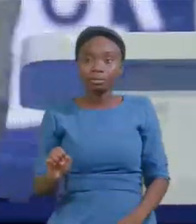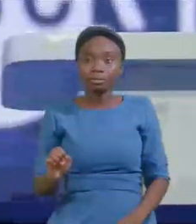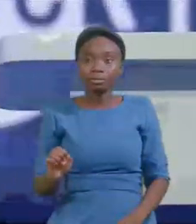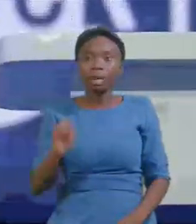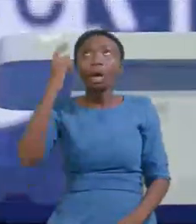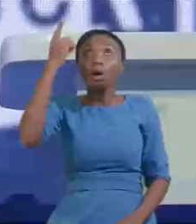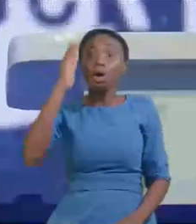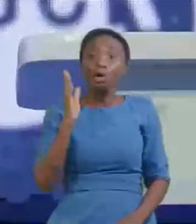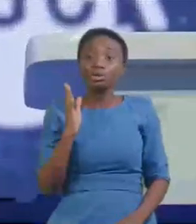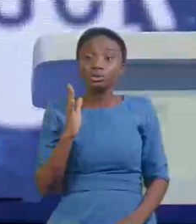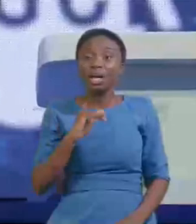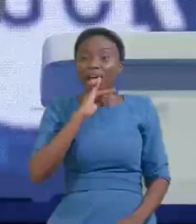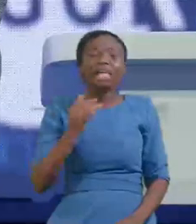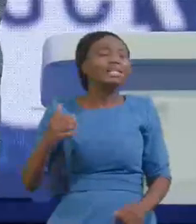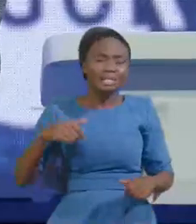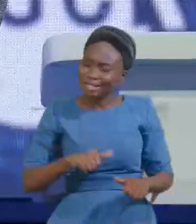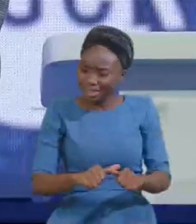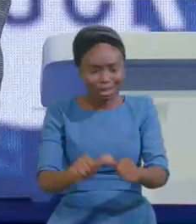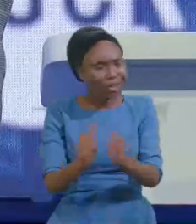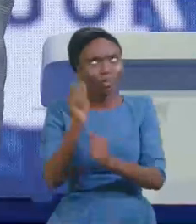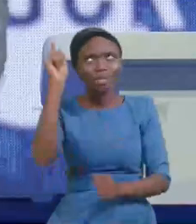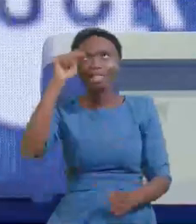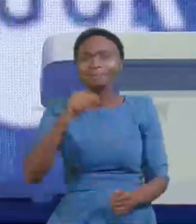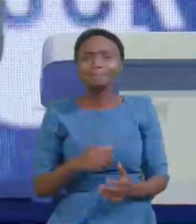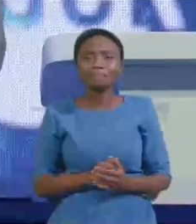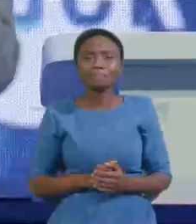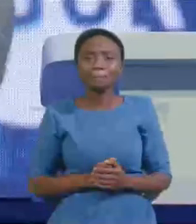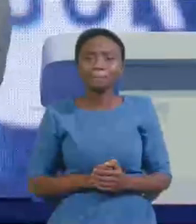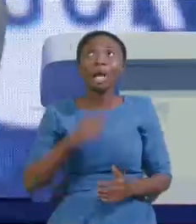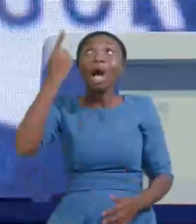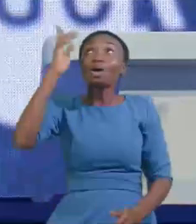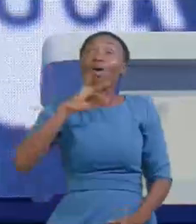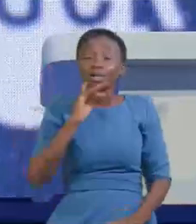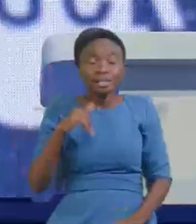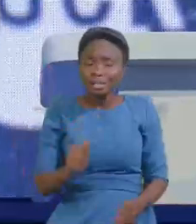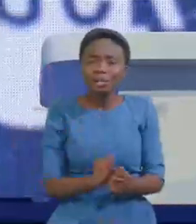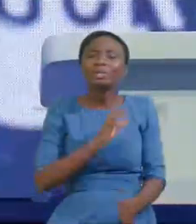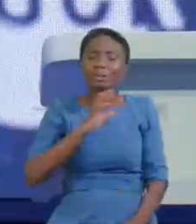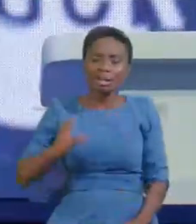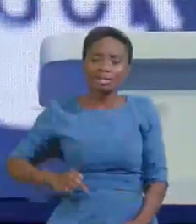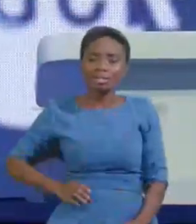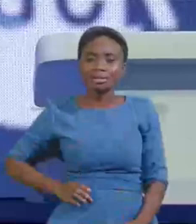Rappelez-vous, Jésus-Christ est le même hier, aujourd'hui et éternellement. Dieu est toujours avec lui.